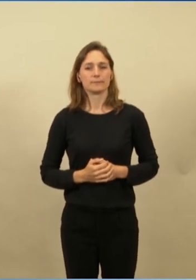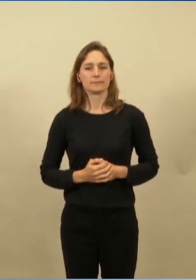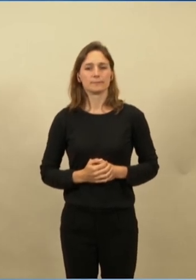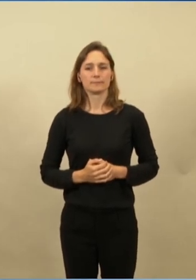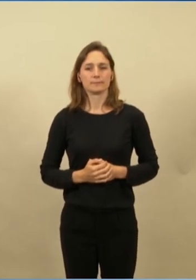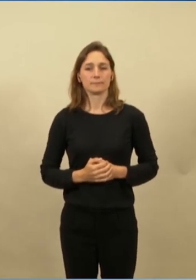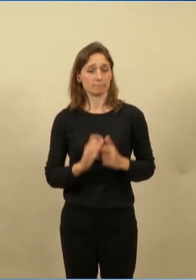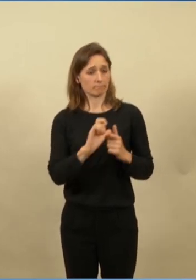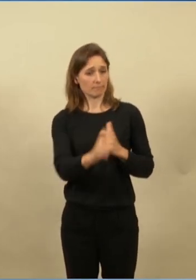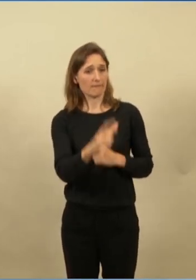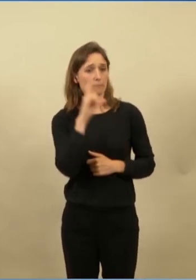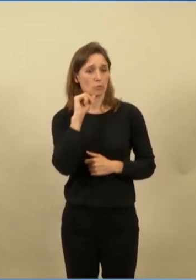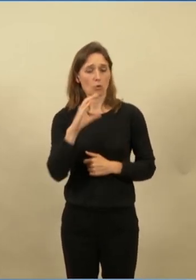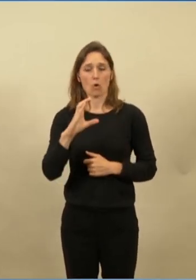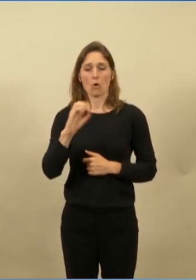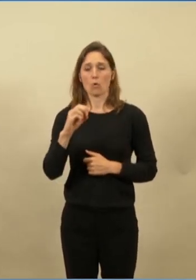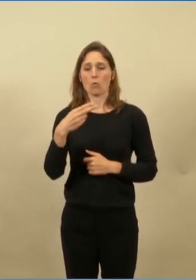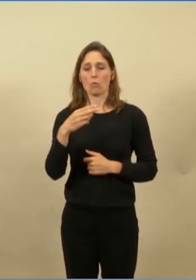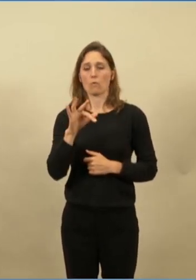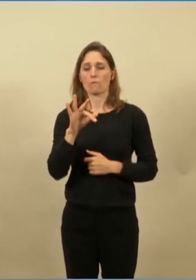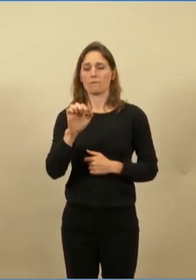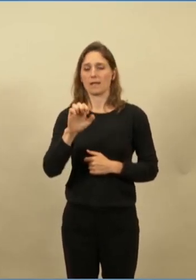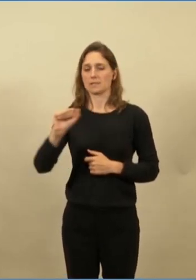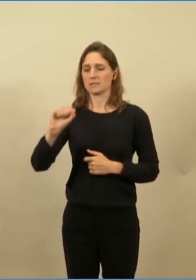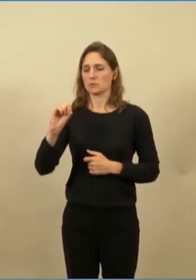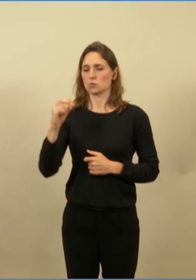monsieur confesson vous avez la parole